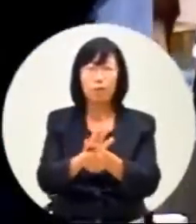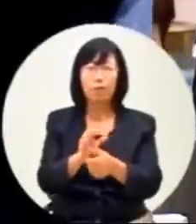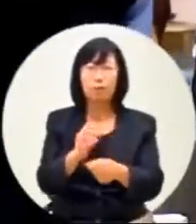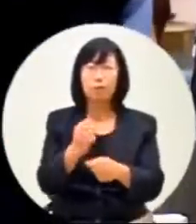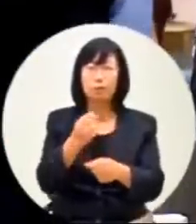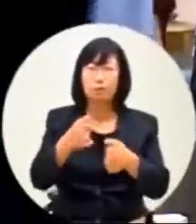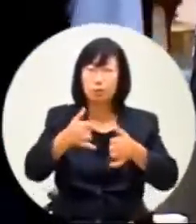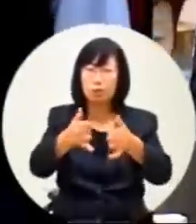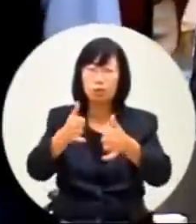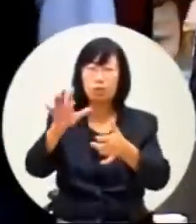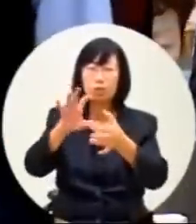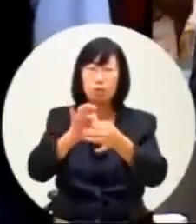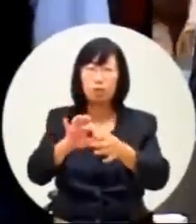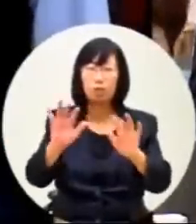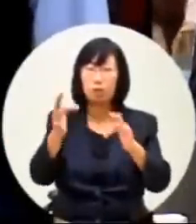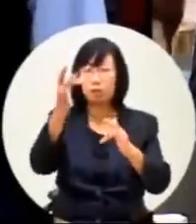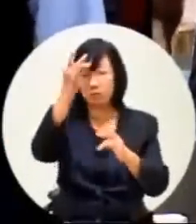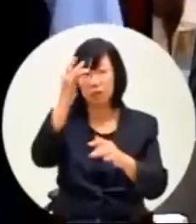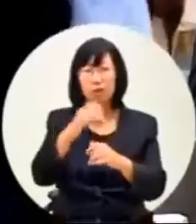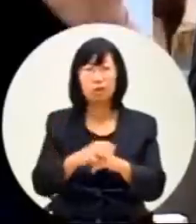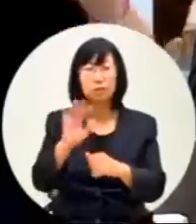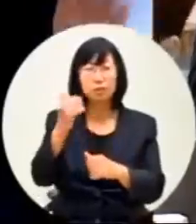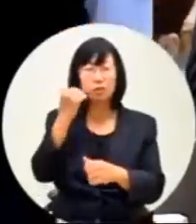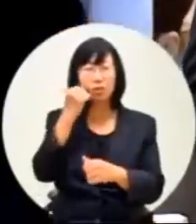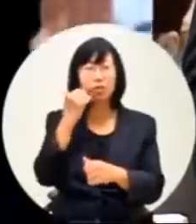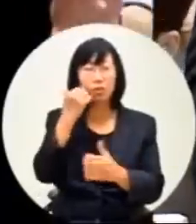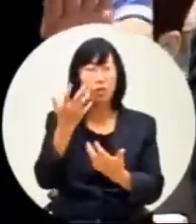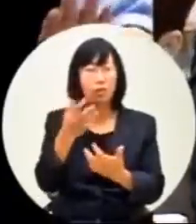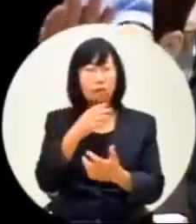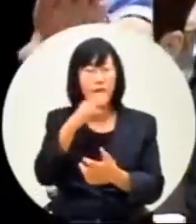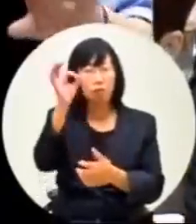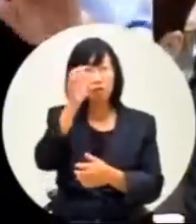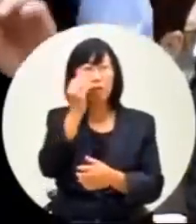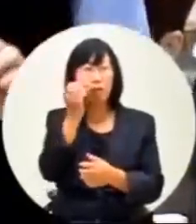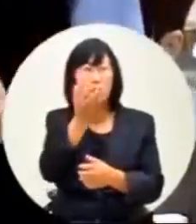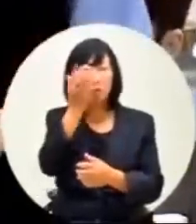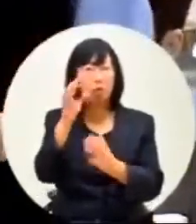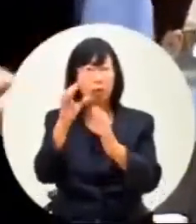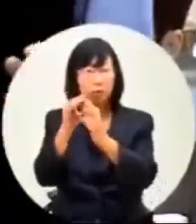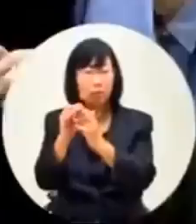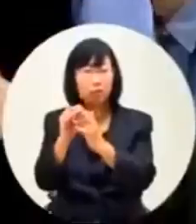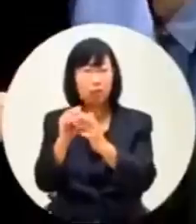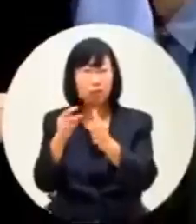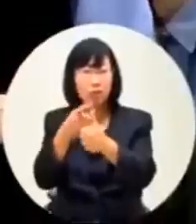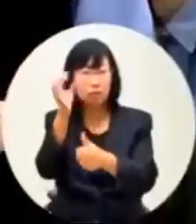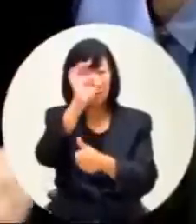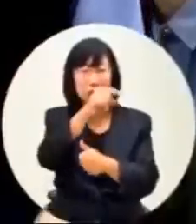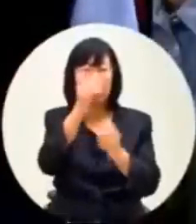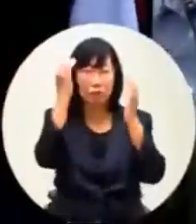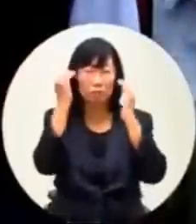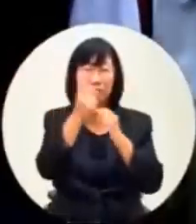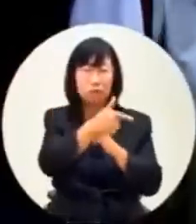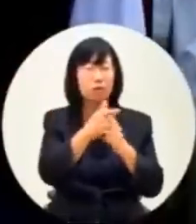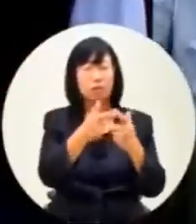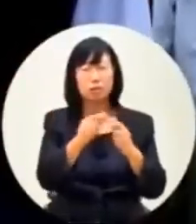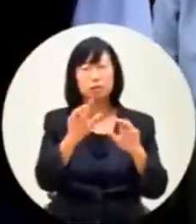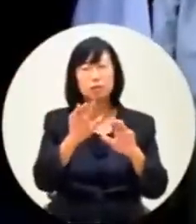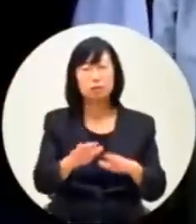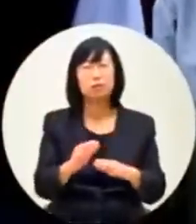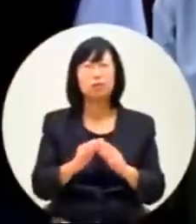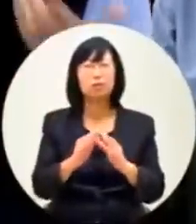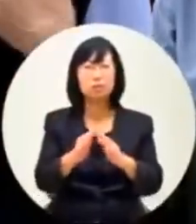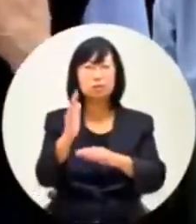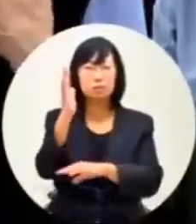的。 那我以后找观光局的话，都要直接找市长了吗？ 第二个就是透过议会这个质询，观光局局长其实已经做